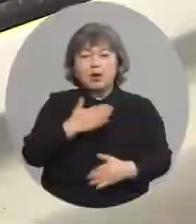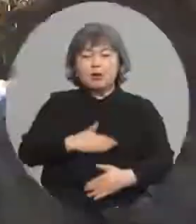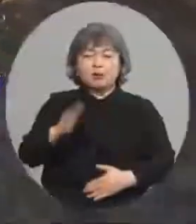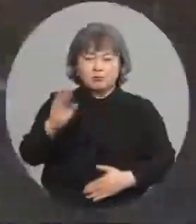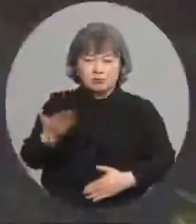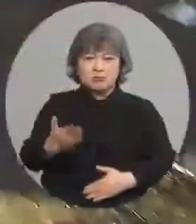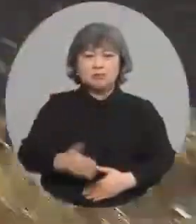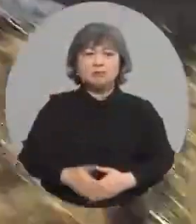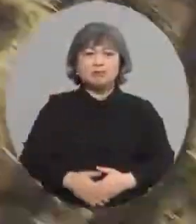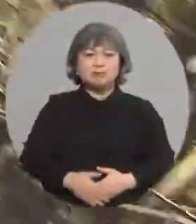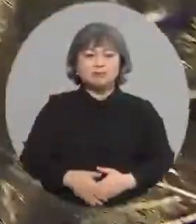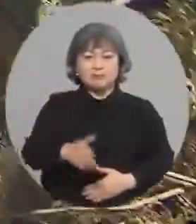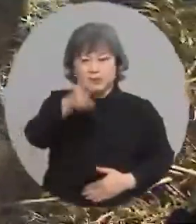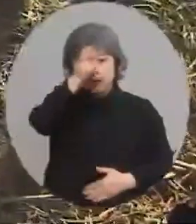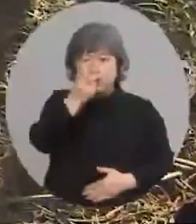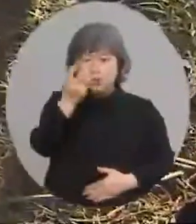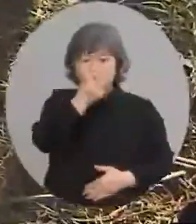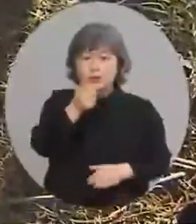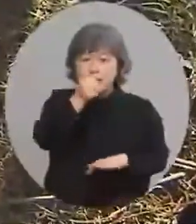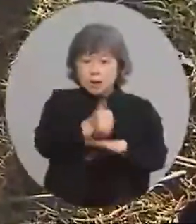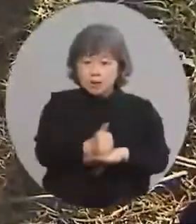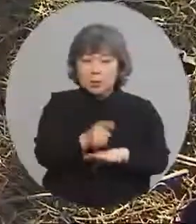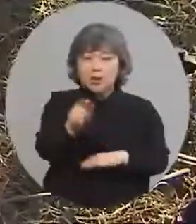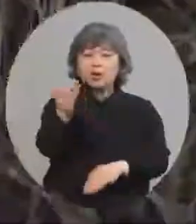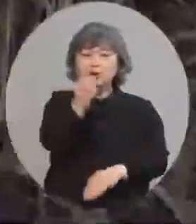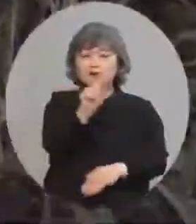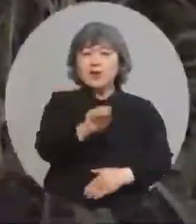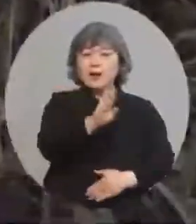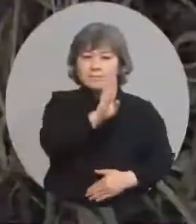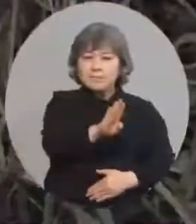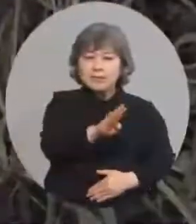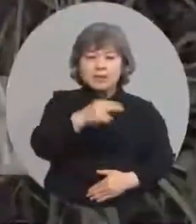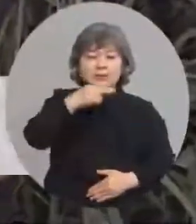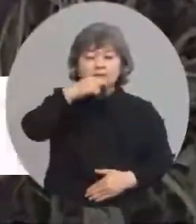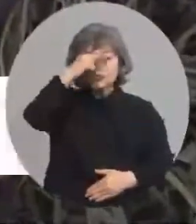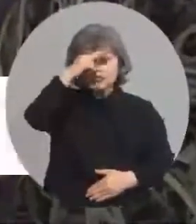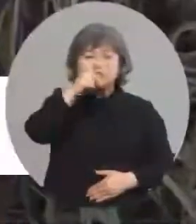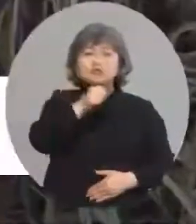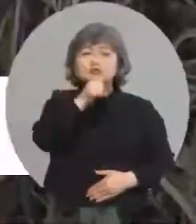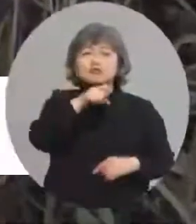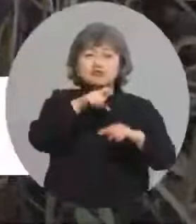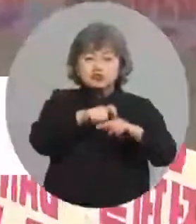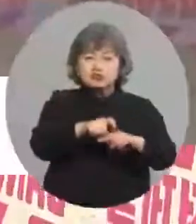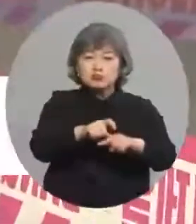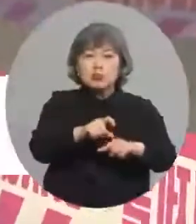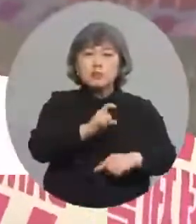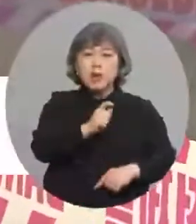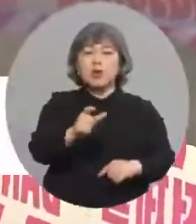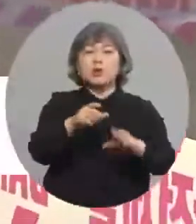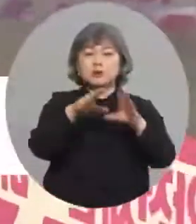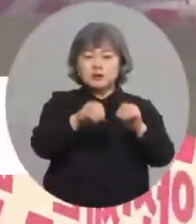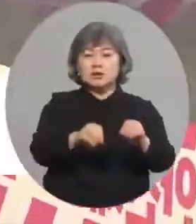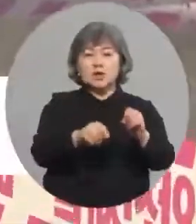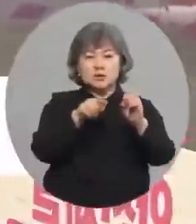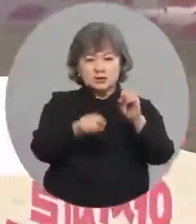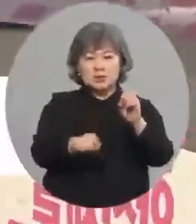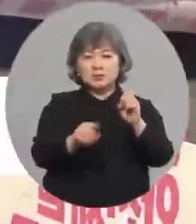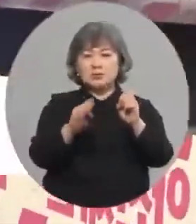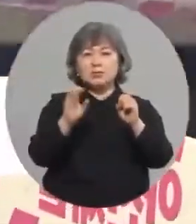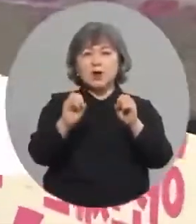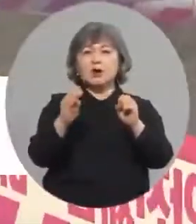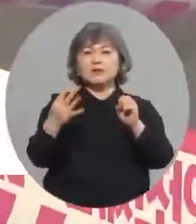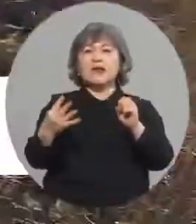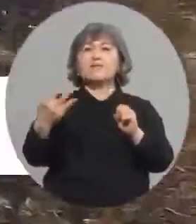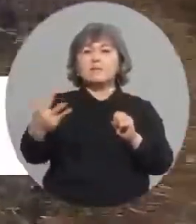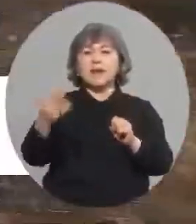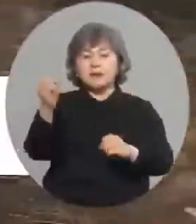알려졌습니다. 경찰 조사 결과 당시 운전자 B씨의 혈중 알코올 농도는 면허 정지 수준인